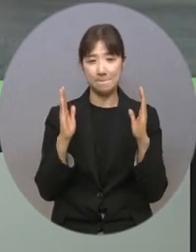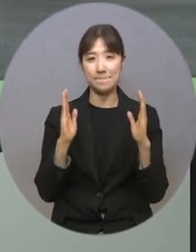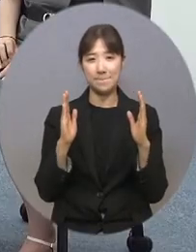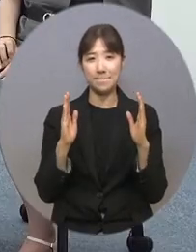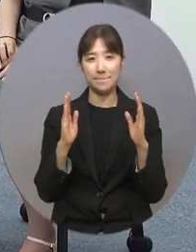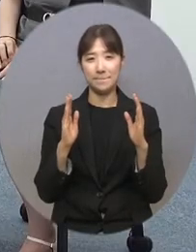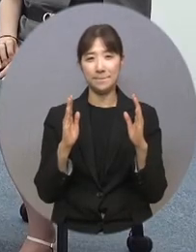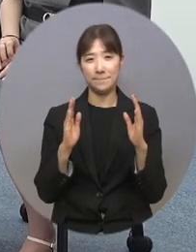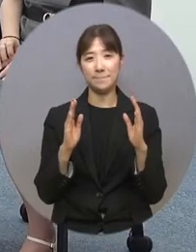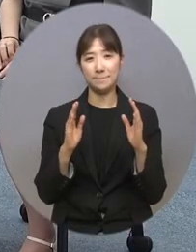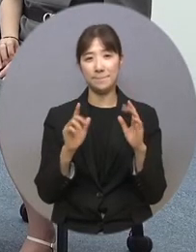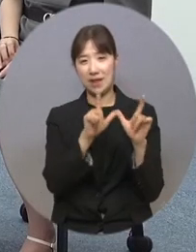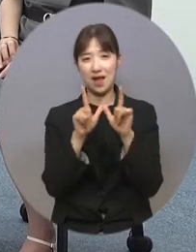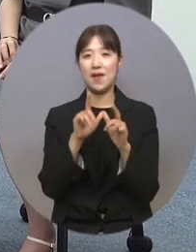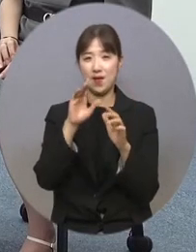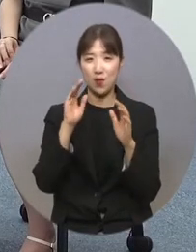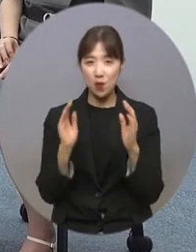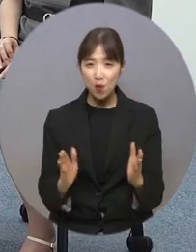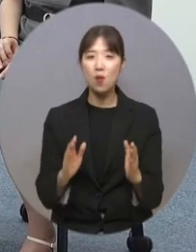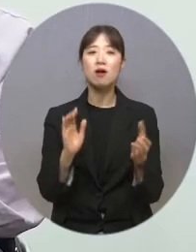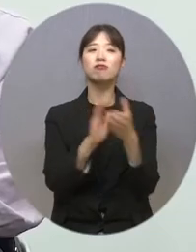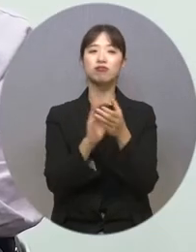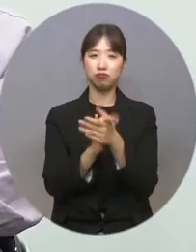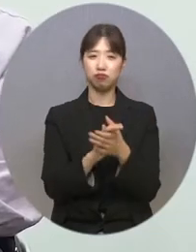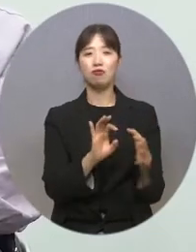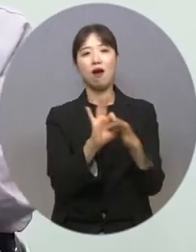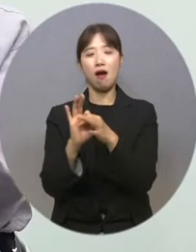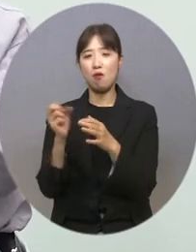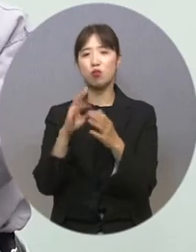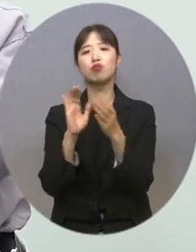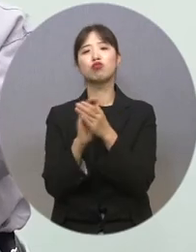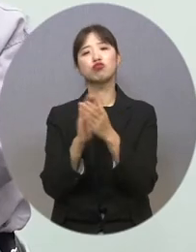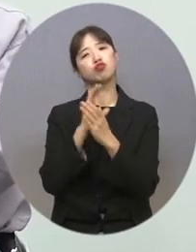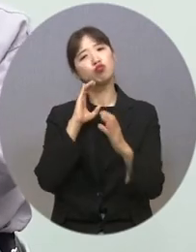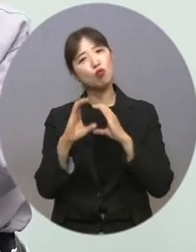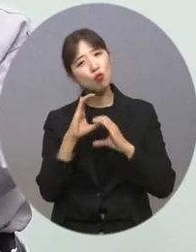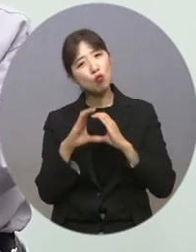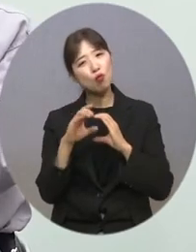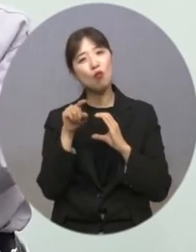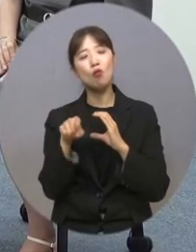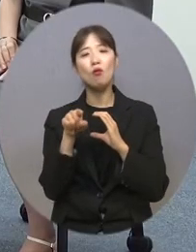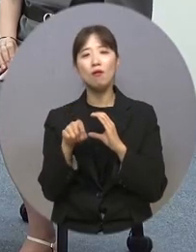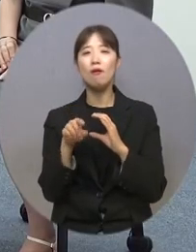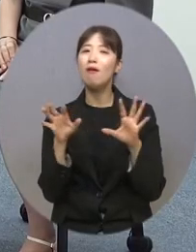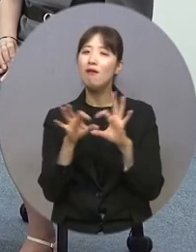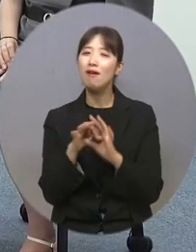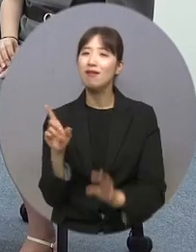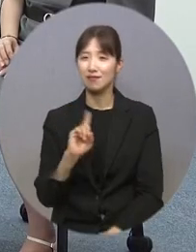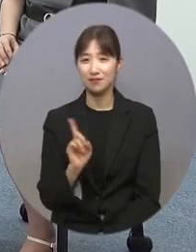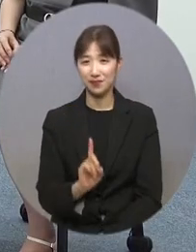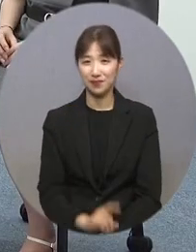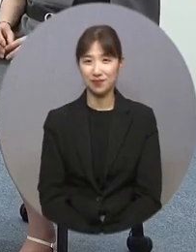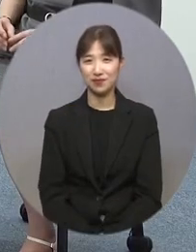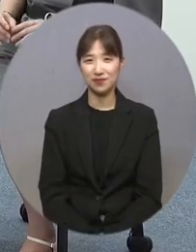학창 생활 하시는 동안에 우리 교우 관계나 친구들하고 의 소통이 나 이런 부분은 좀 어떠세요